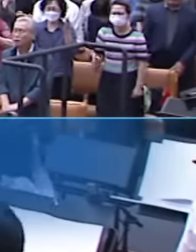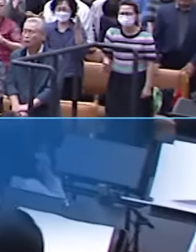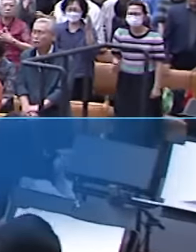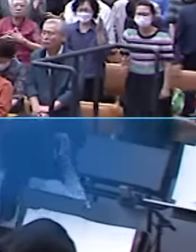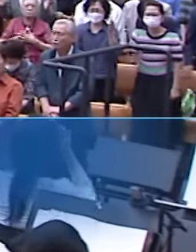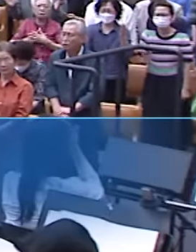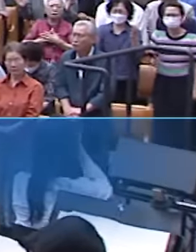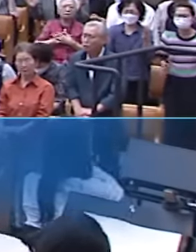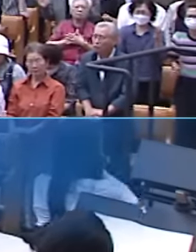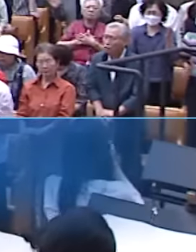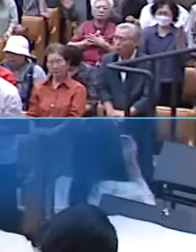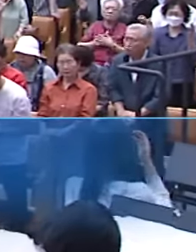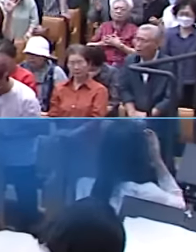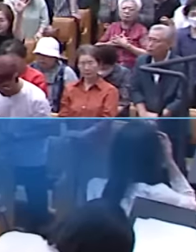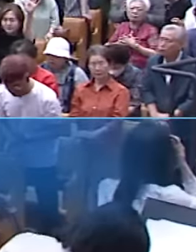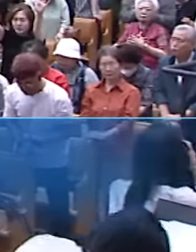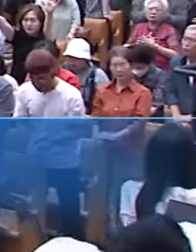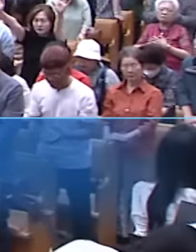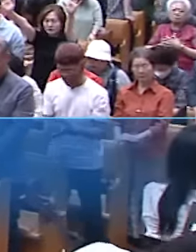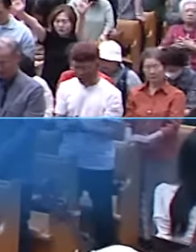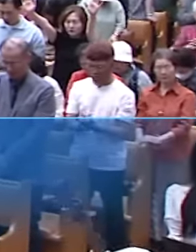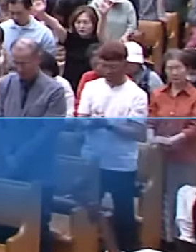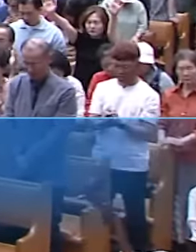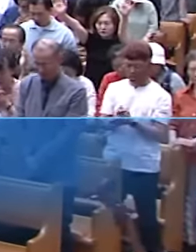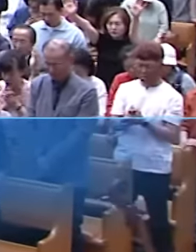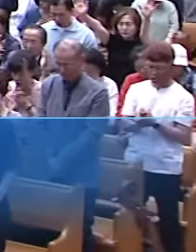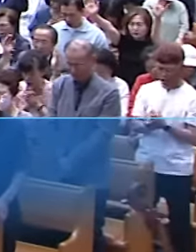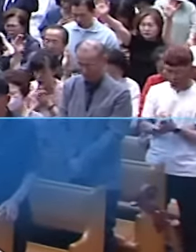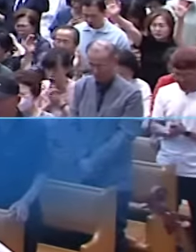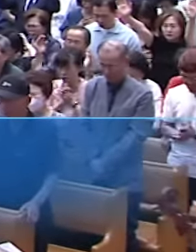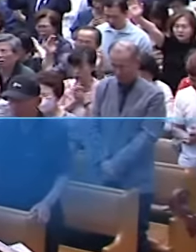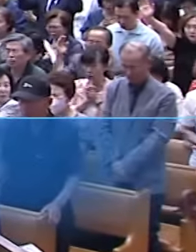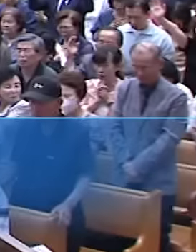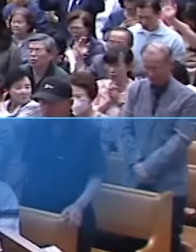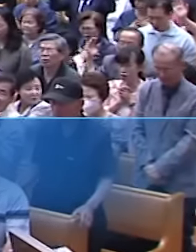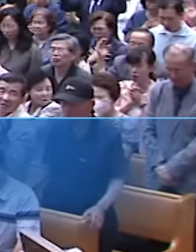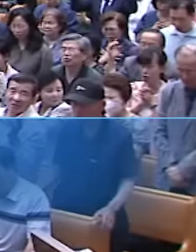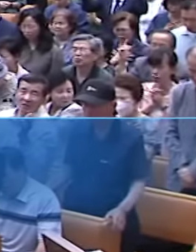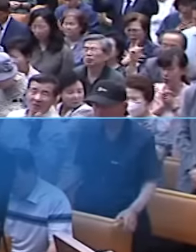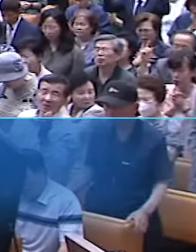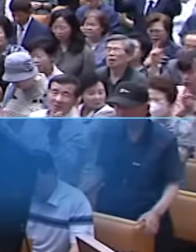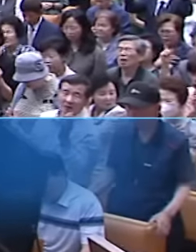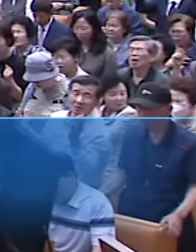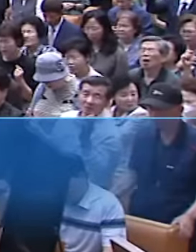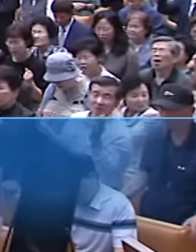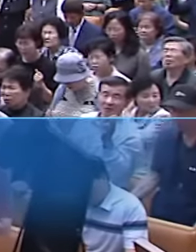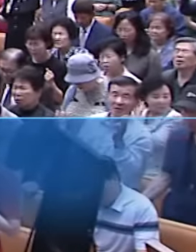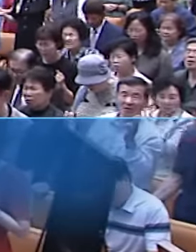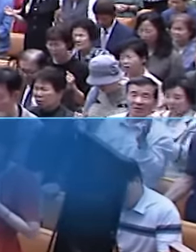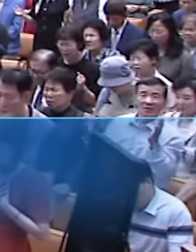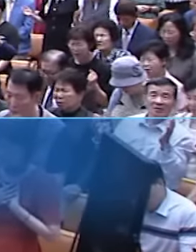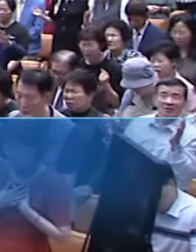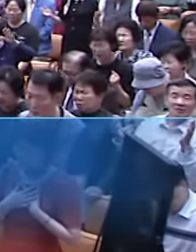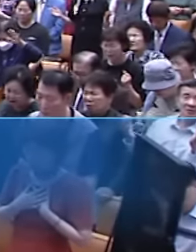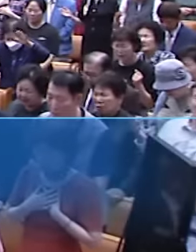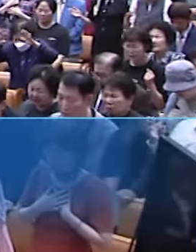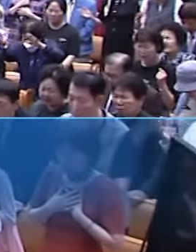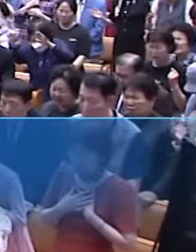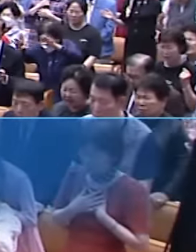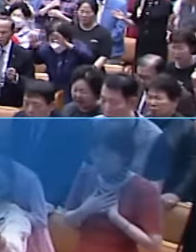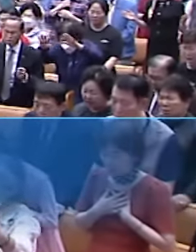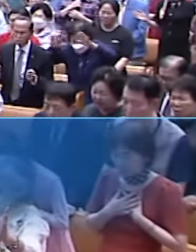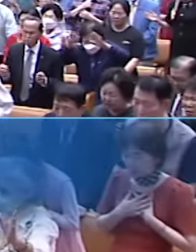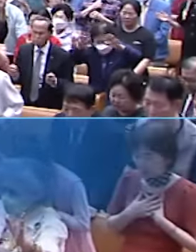바라봅니다. 주님 우리를 불쌍히 여겨 불쌍히 여겨 불쌍히 여겨 주옵소서. 우리를 불쌍히 여겨 주옵소서. 우리를 불쌍히